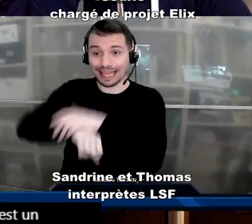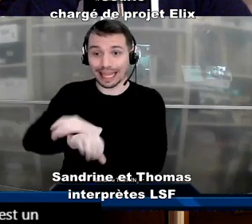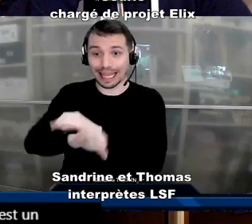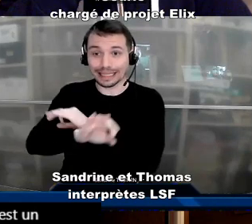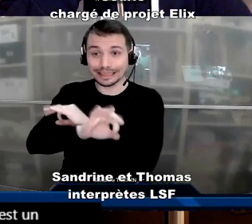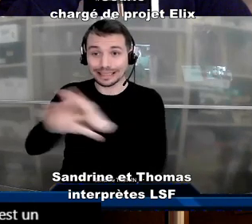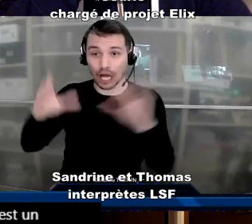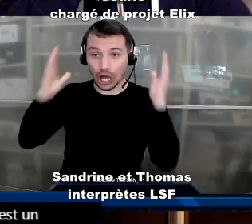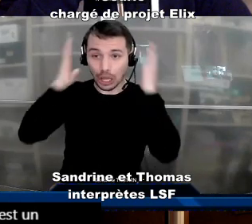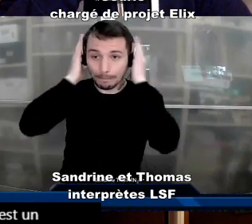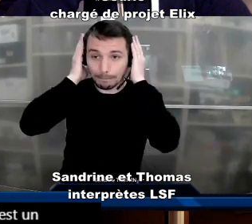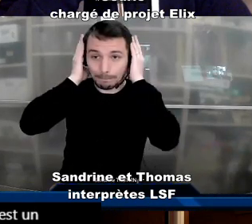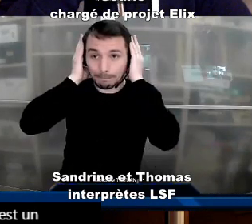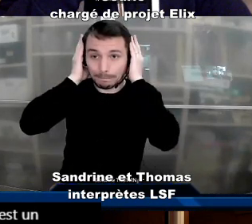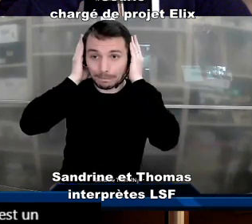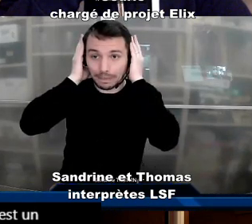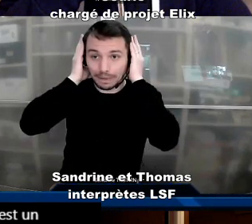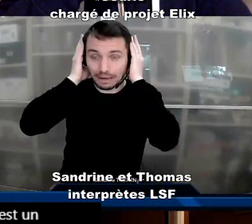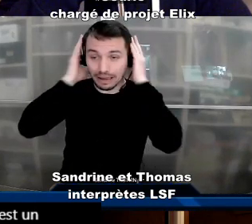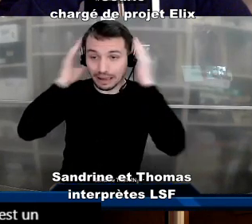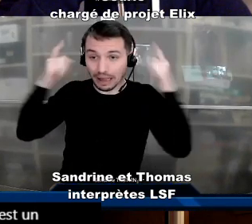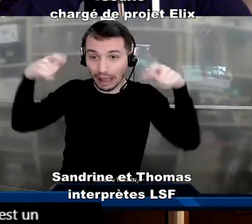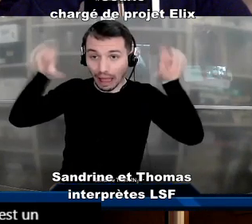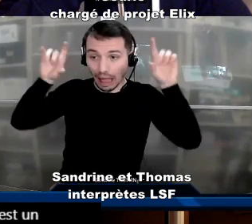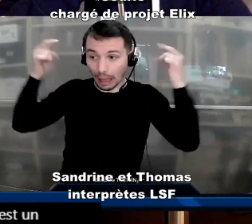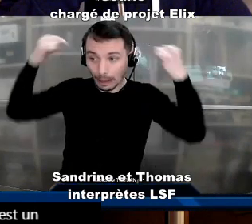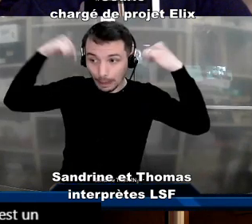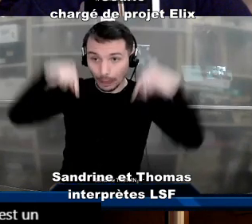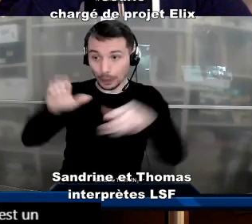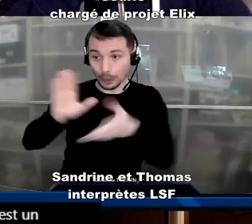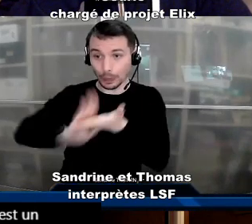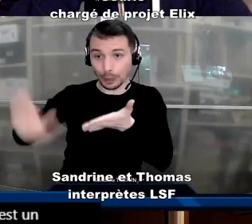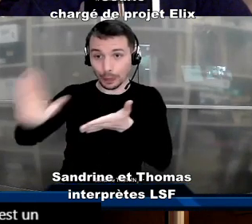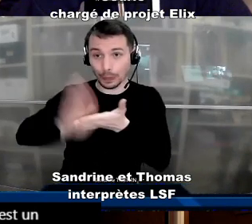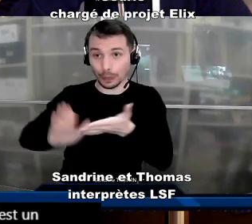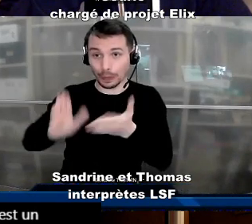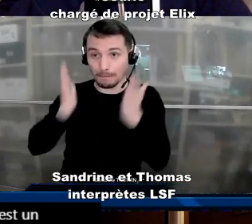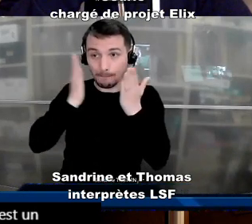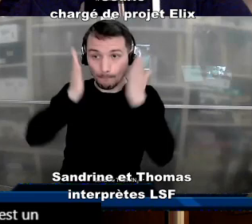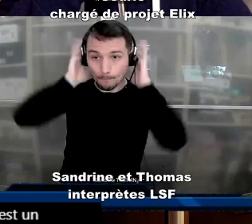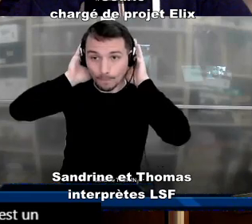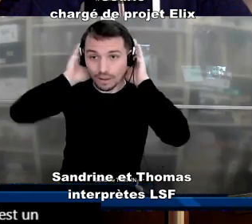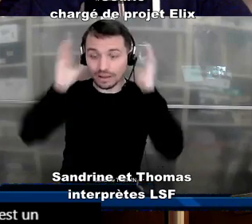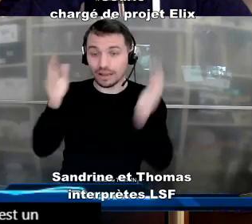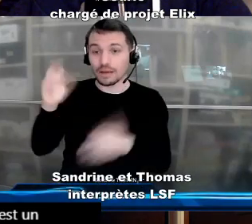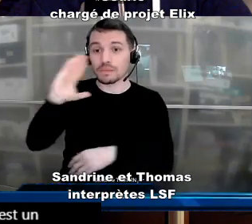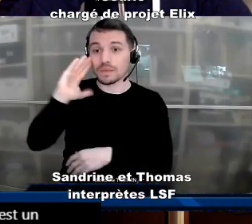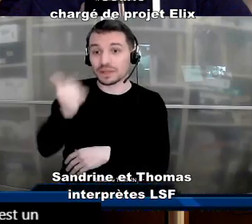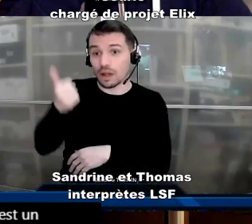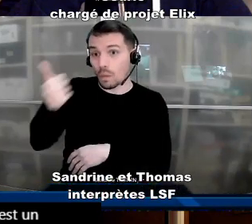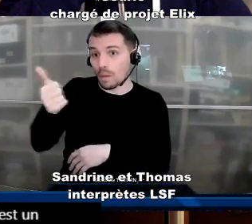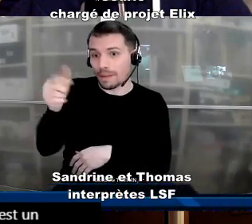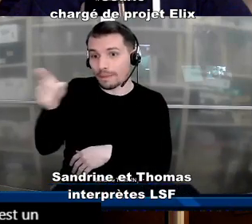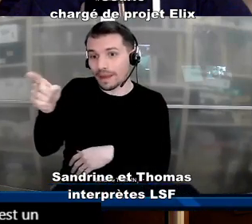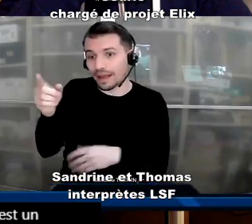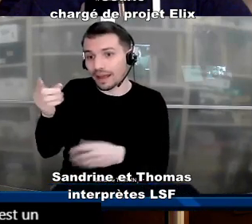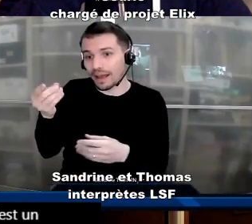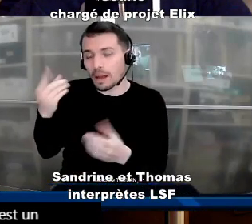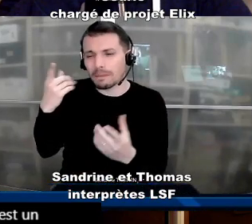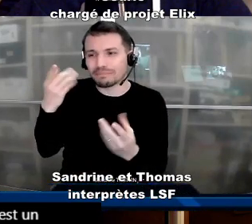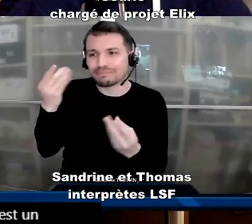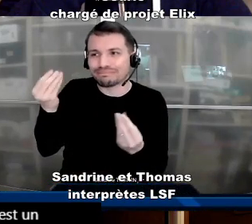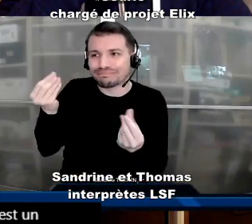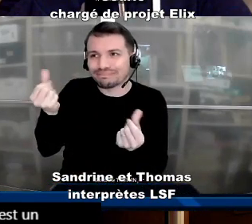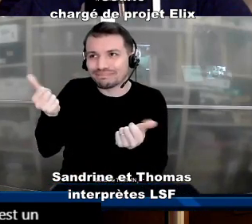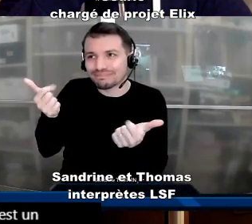conduit auditif. Donc, en fait, il y avait une mauvaise... il était plutôt malentendant